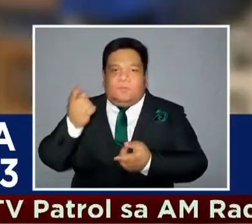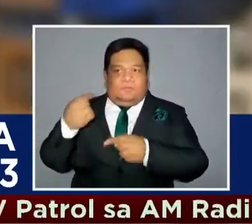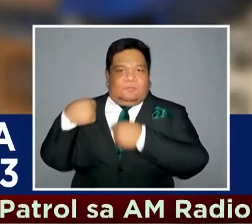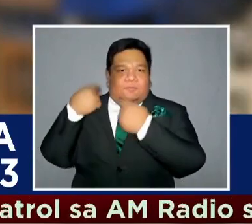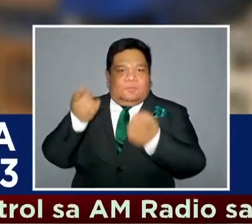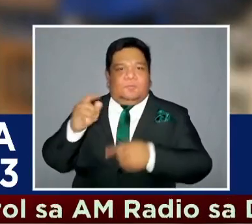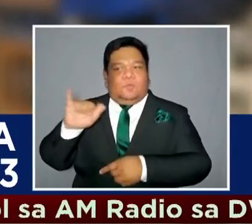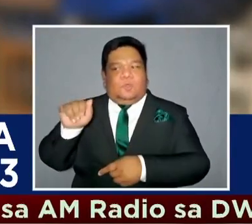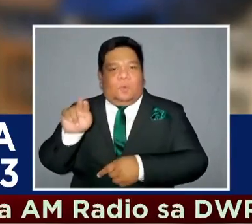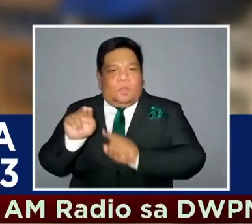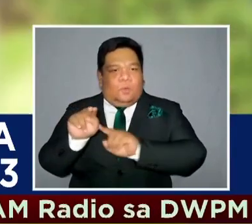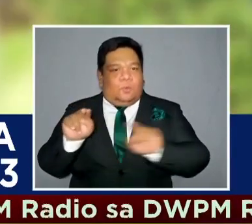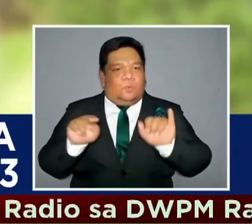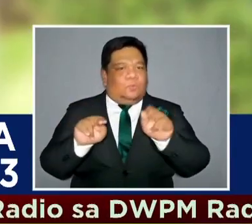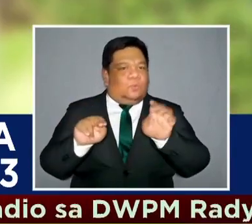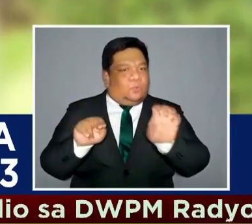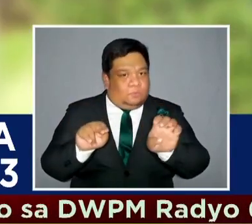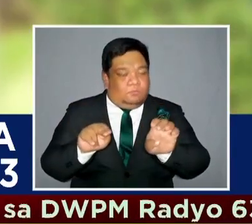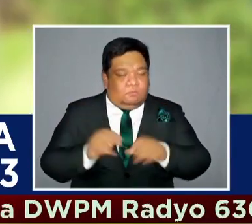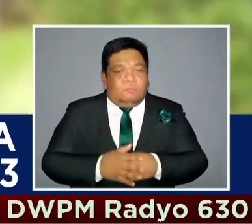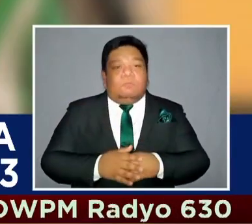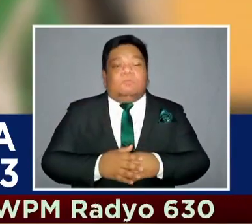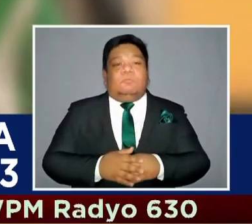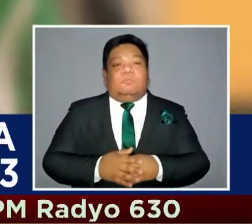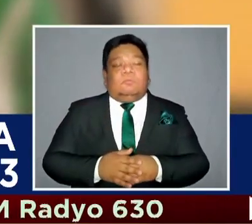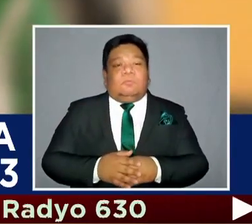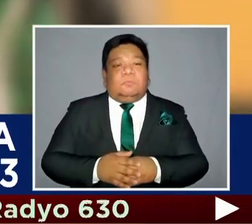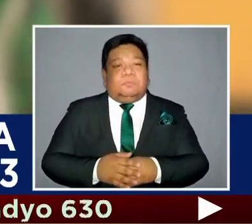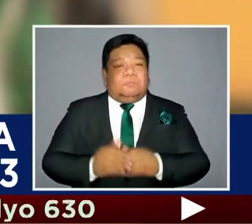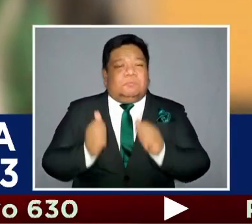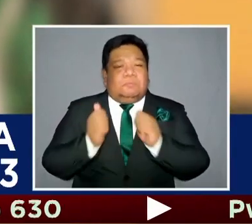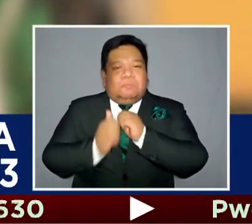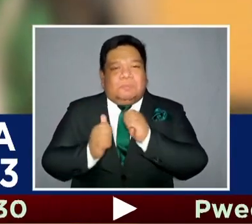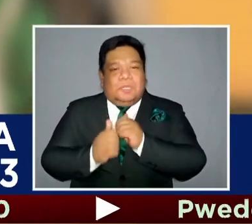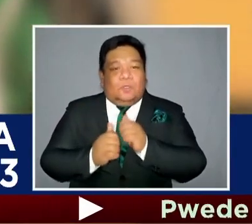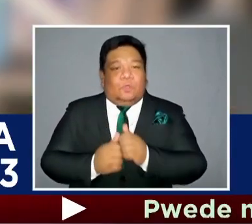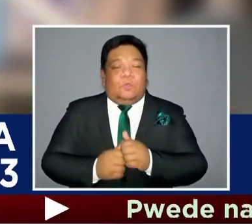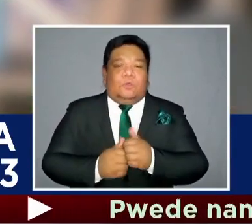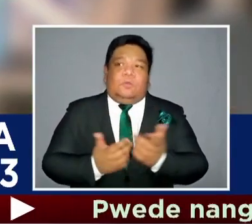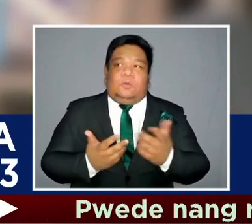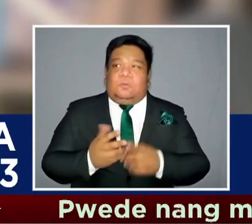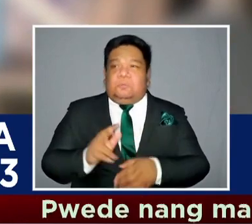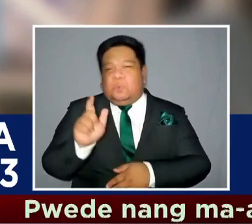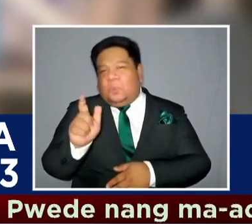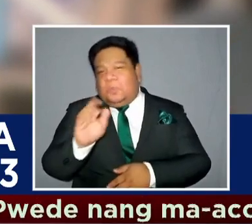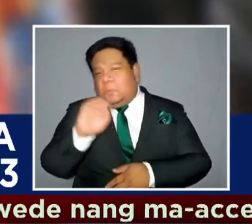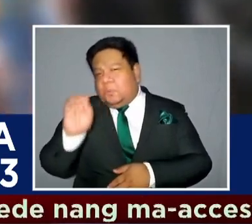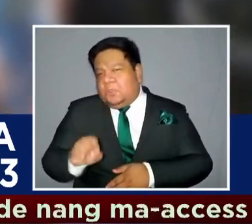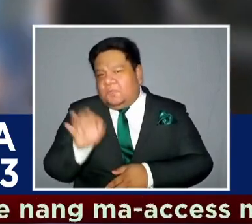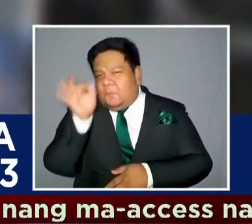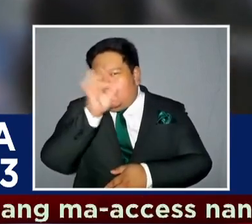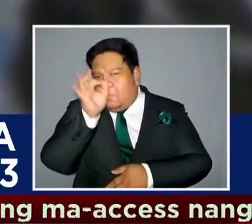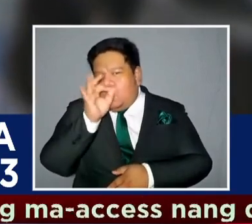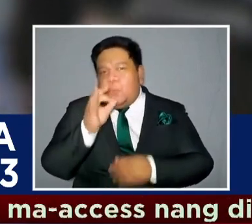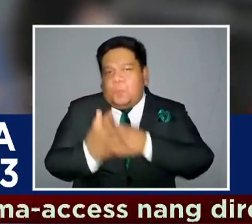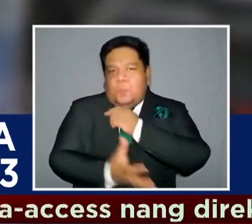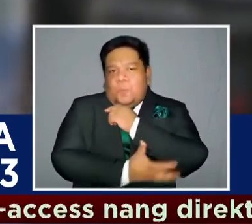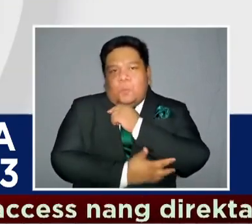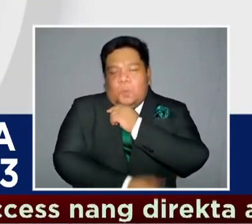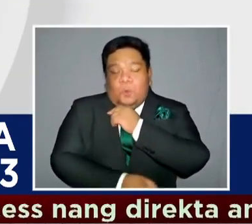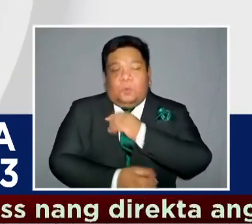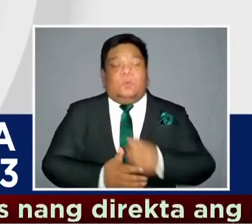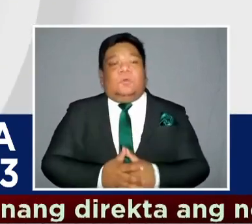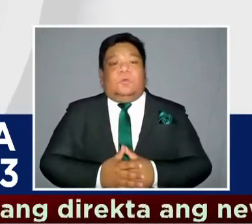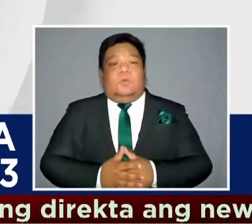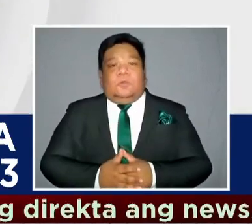2023. Katumbas nito ay 2 sa 10 Pinoy ang mahirap. Ang pinakamababang kita na kailangan para matugunan ang mga